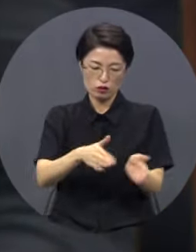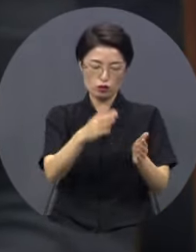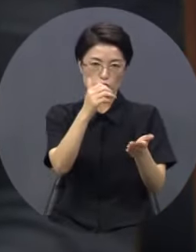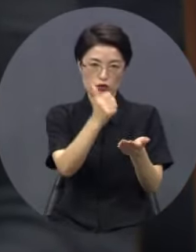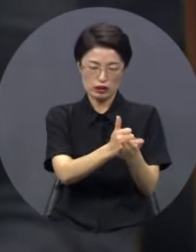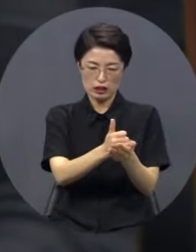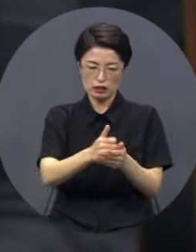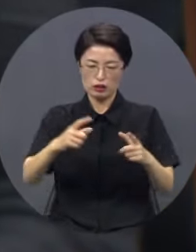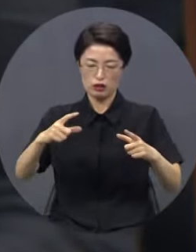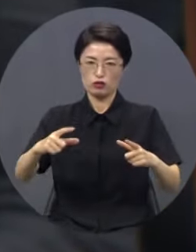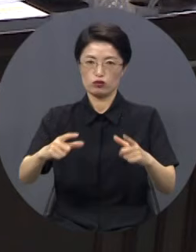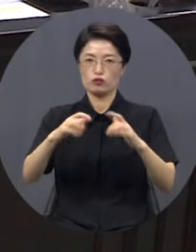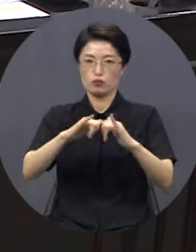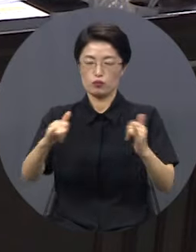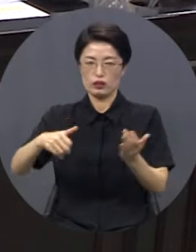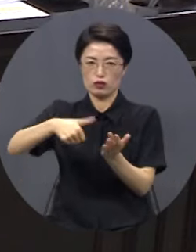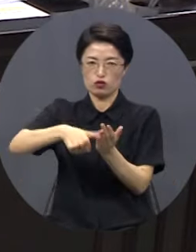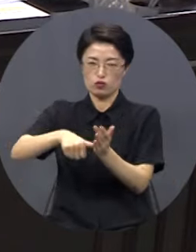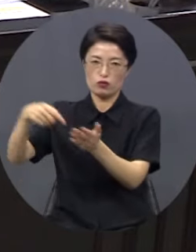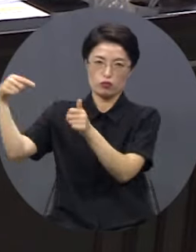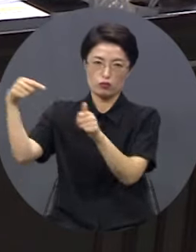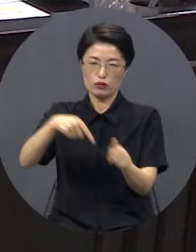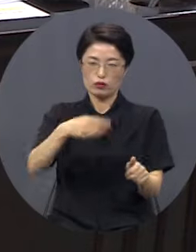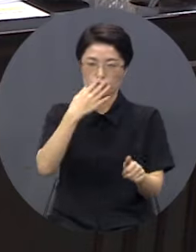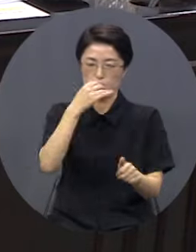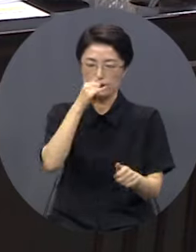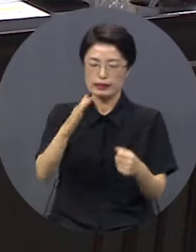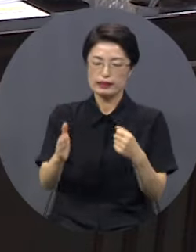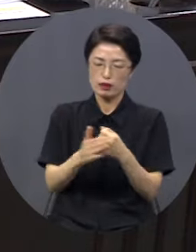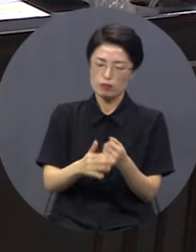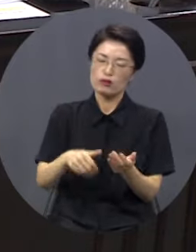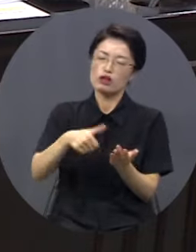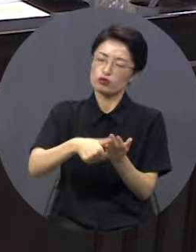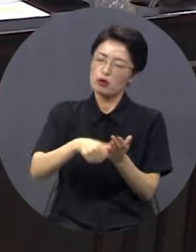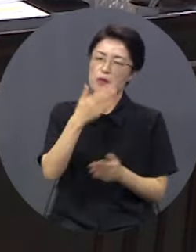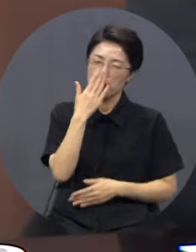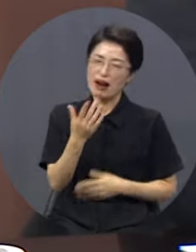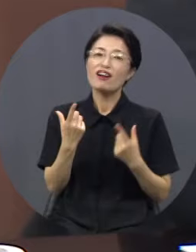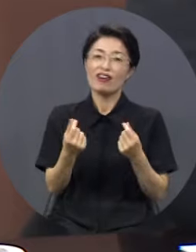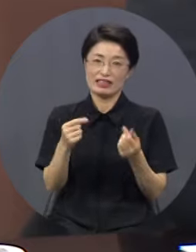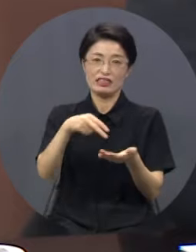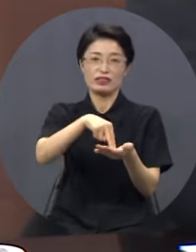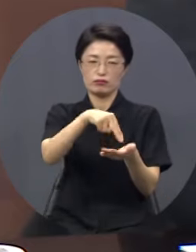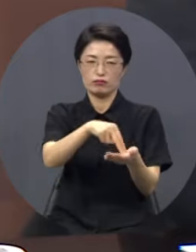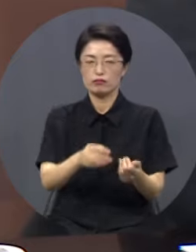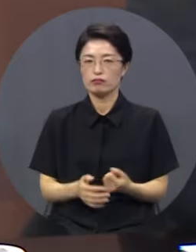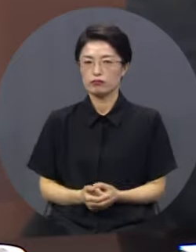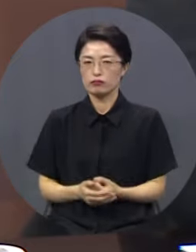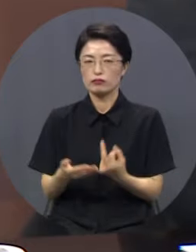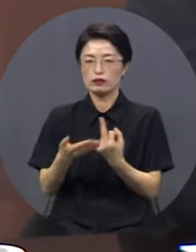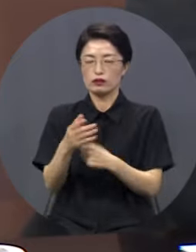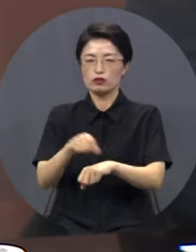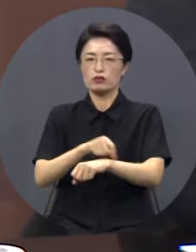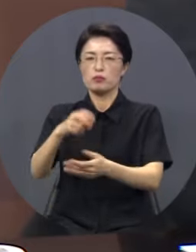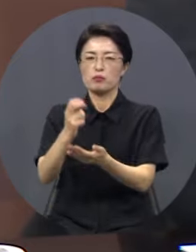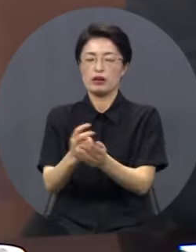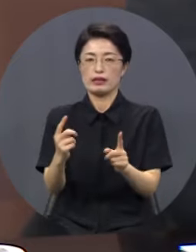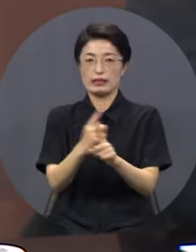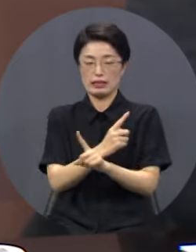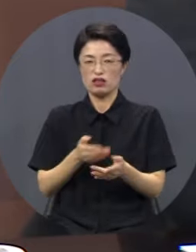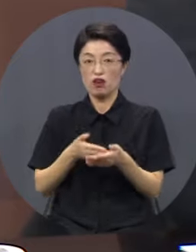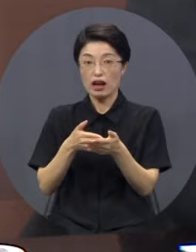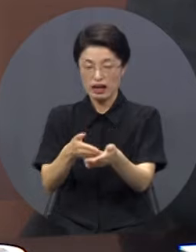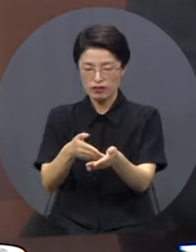있게 된만큼 주민투표가 가능할 것이라는 입장입니다 제주특별법 개정안이 어쩌면